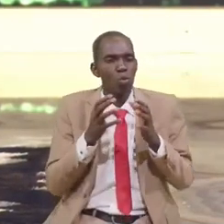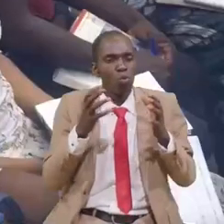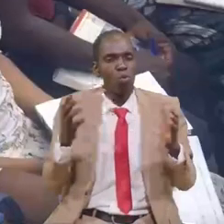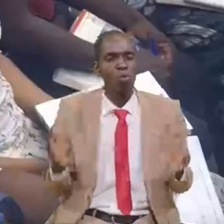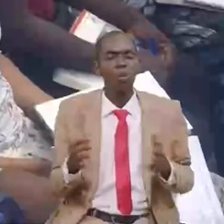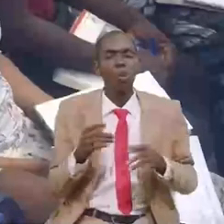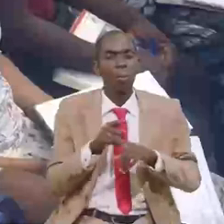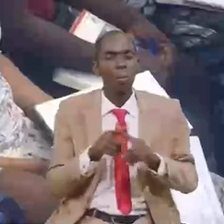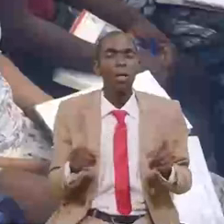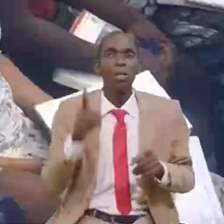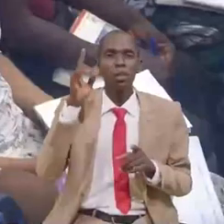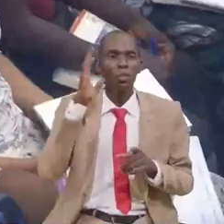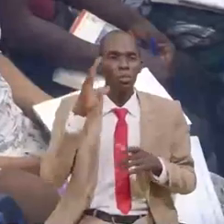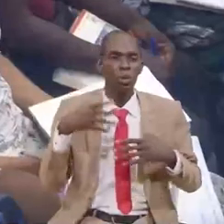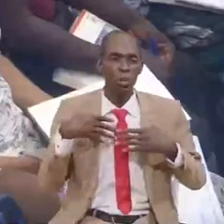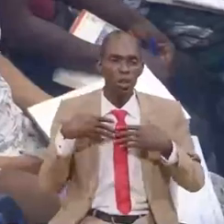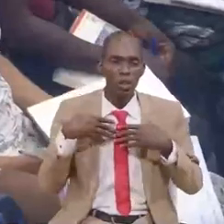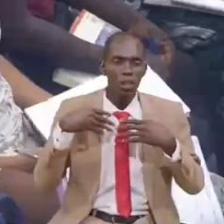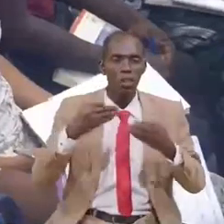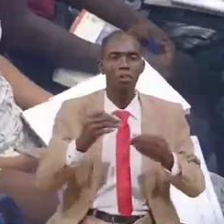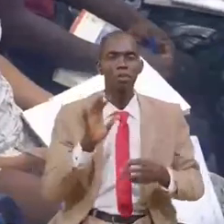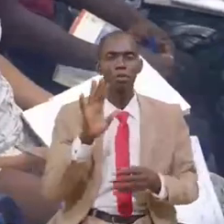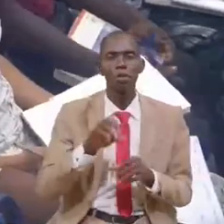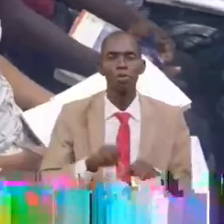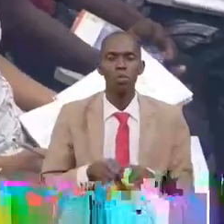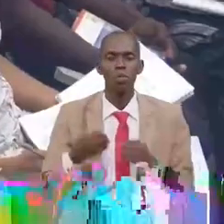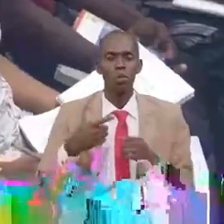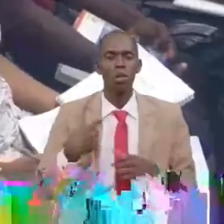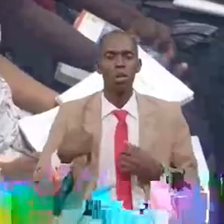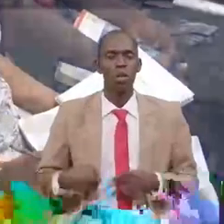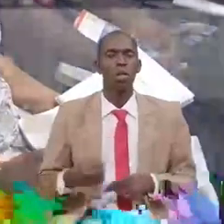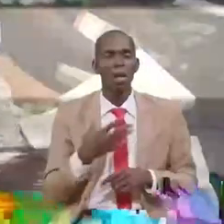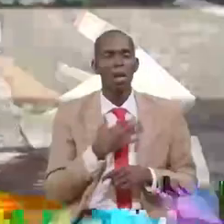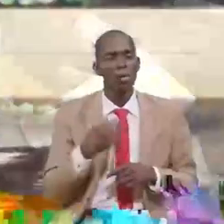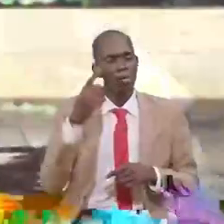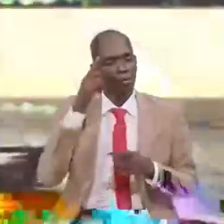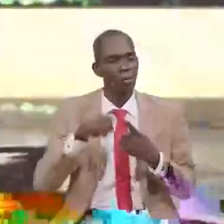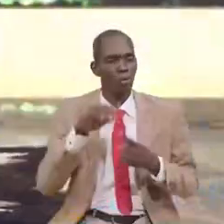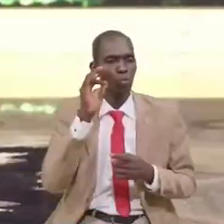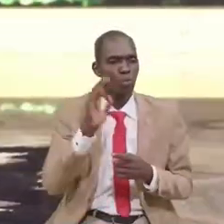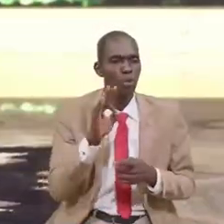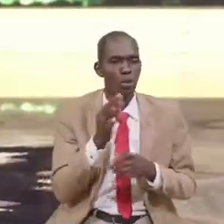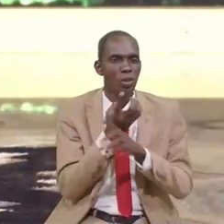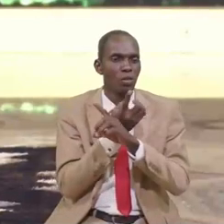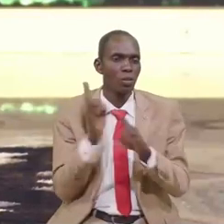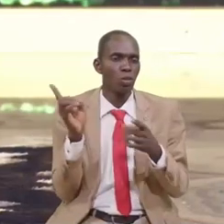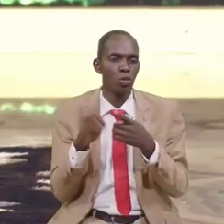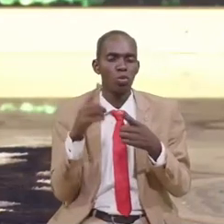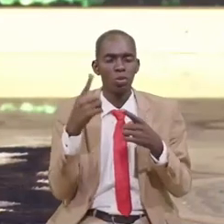dont personne ne peut vous consoler. Il va briser votre cœur brisé.